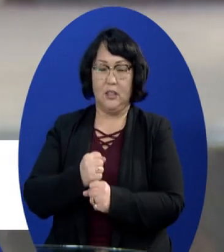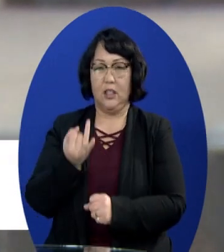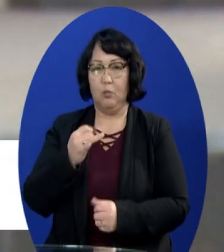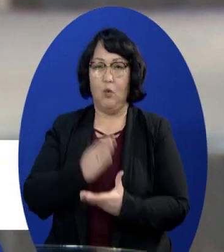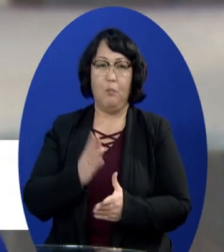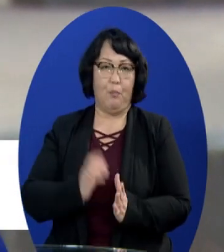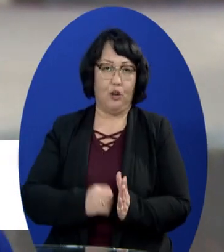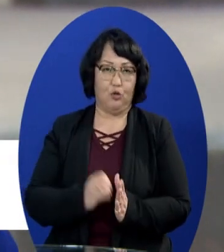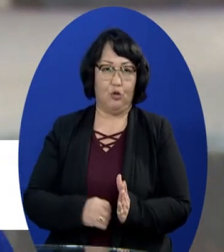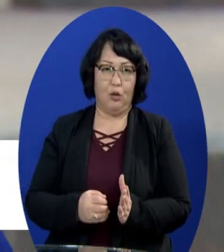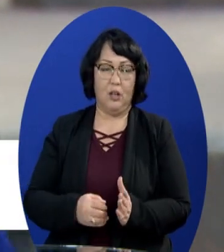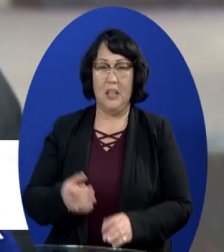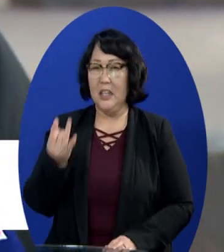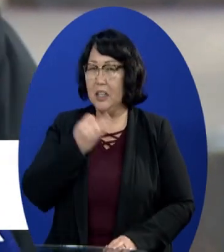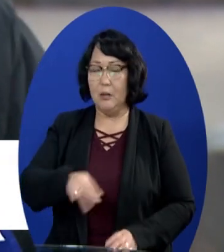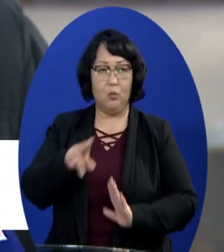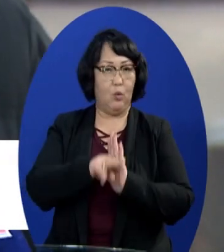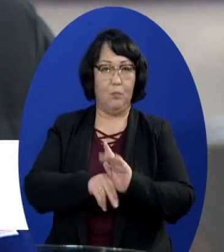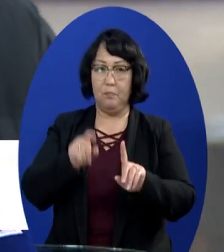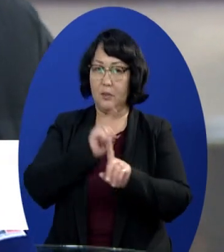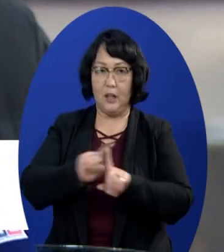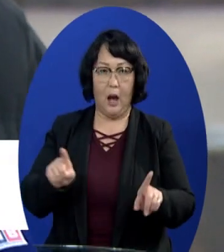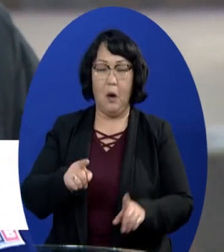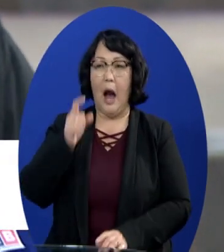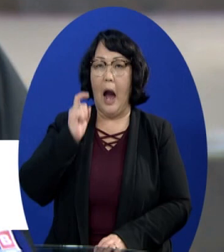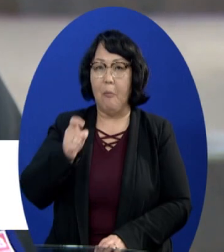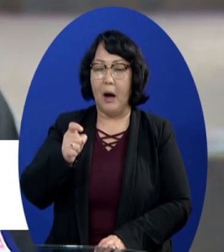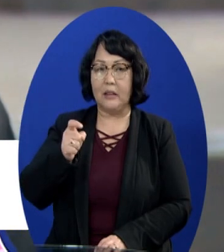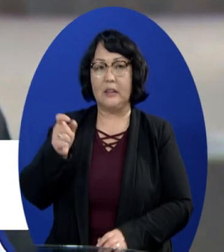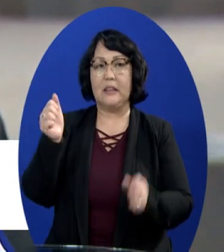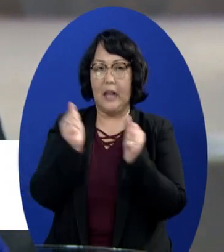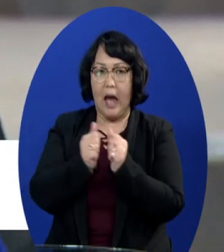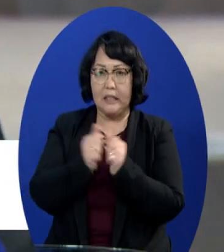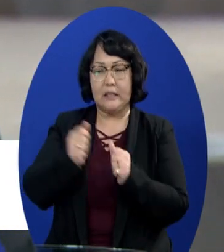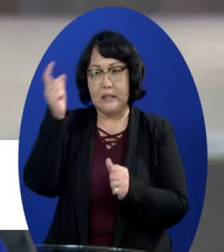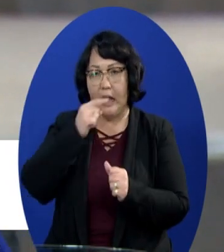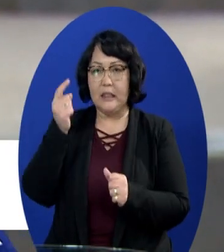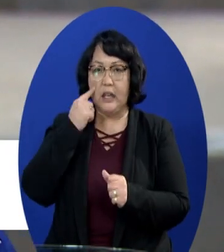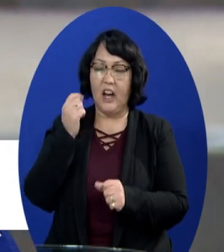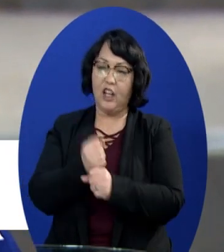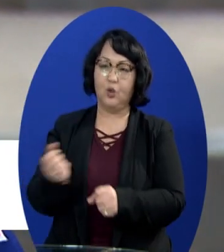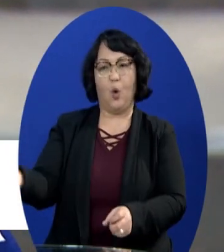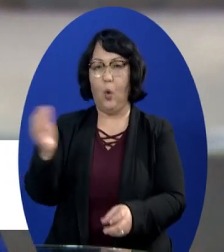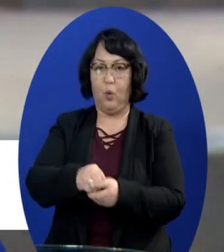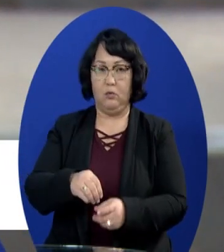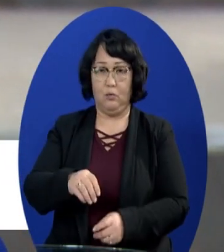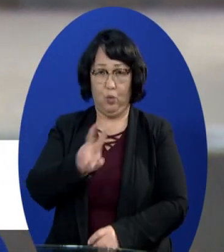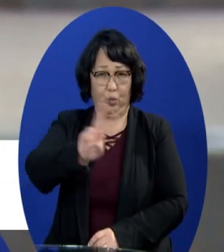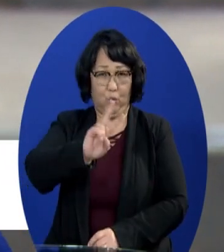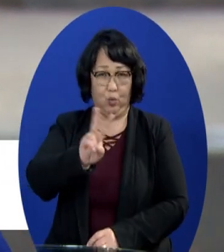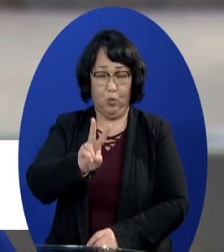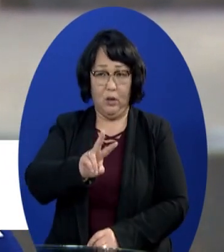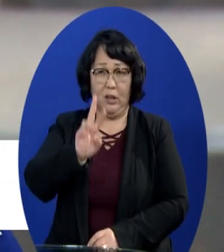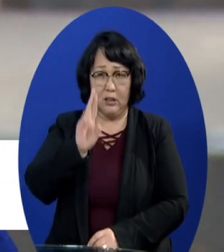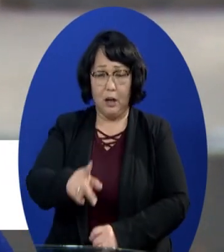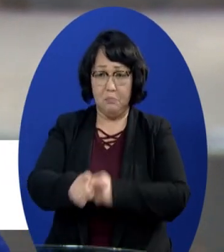Тийм алдагдсанаар одоо хамаатан садныхаа хүнийг тавина, найс нөхдөө тавина. Тэн чич яг мэрэгжлийн хүн л ажилламаар байгаа байхгүй.